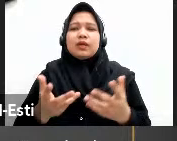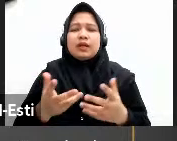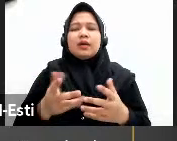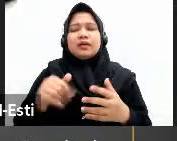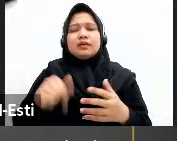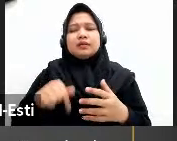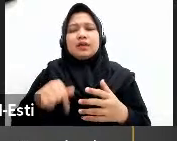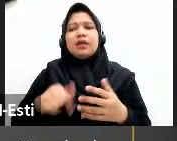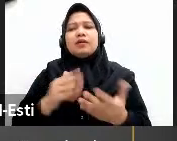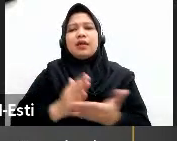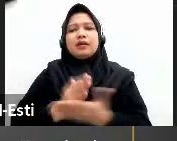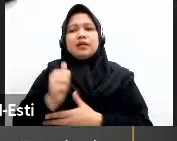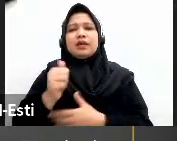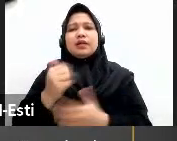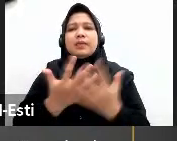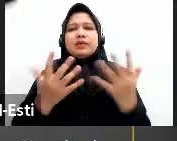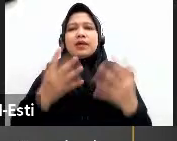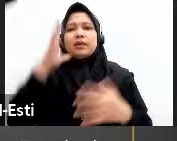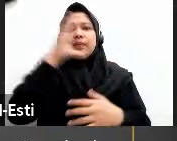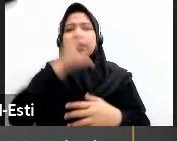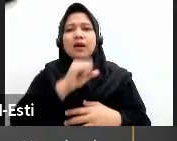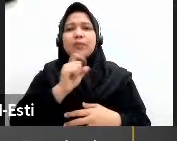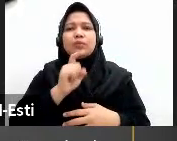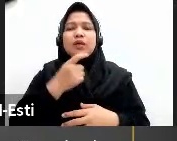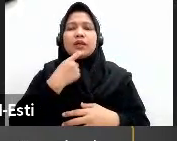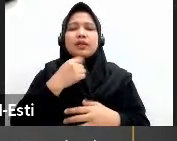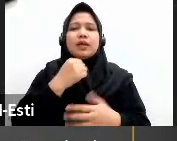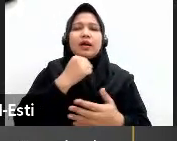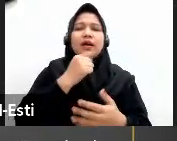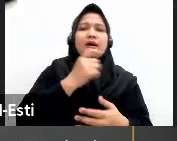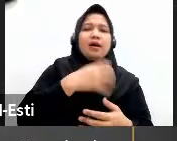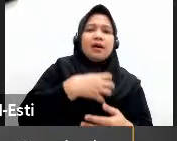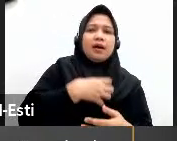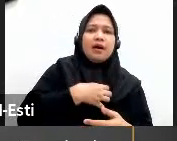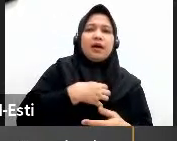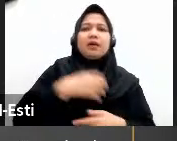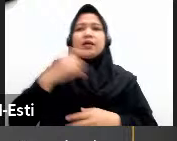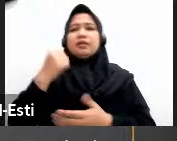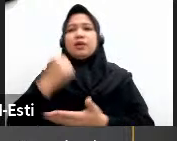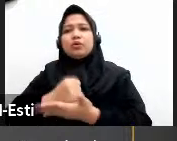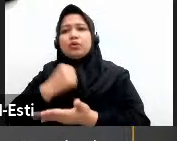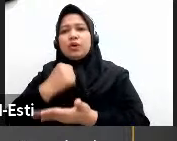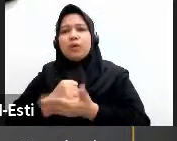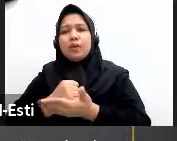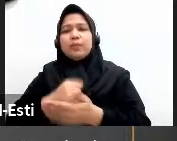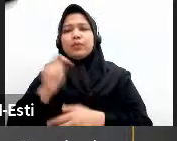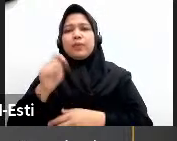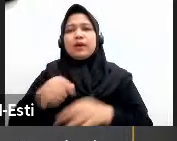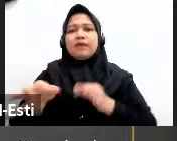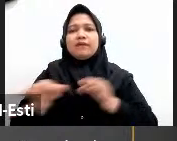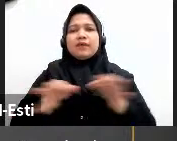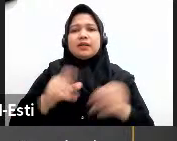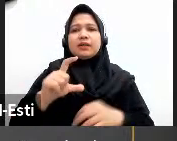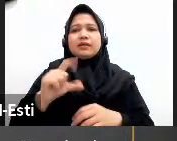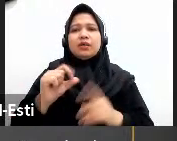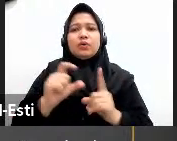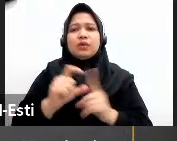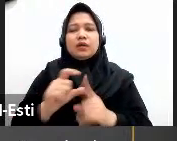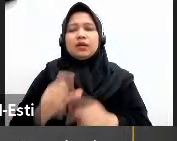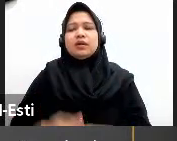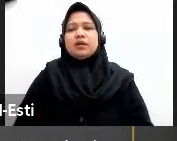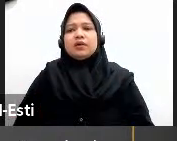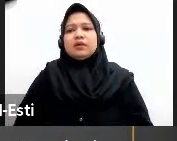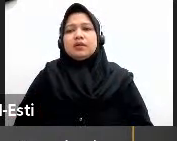dan masyarakat juga memahami hak dan tanggung jawabnya dalam memperdalam menggunakan fasilitas COD jadi segera